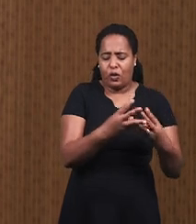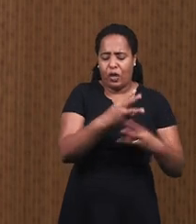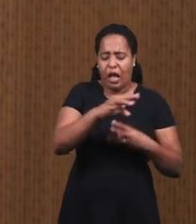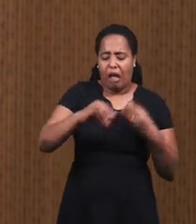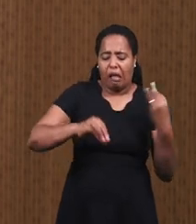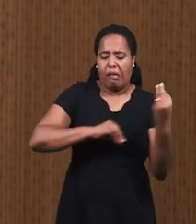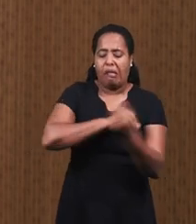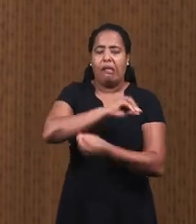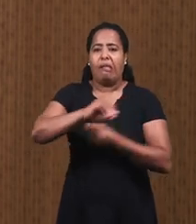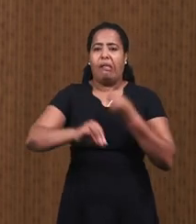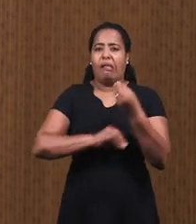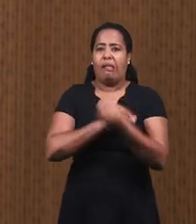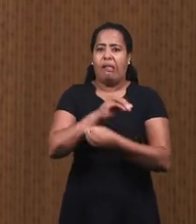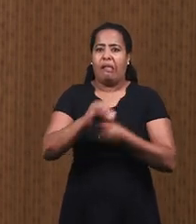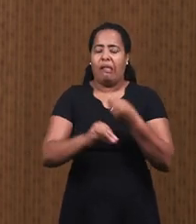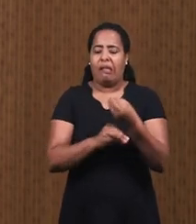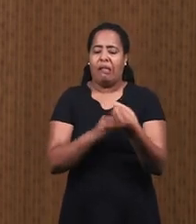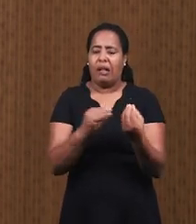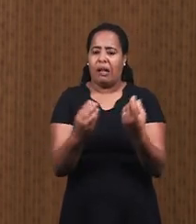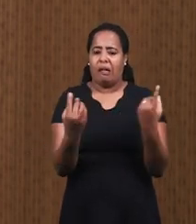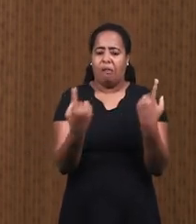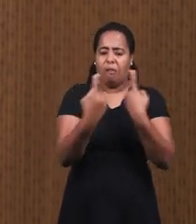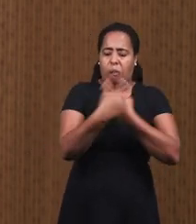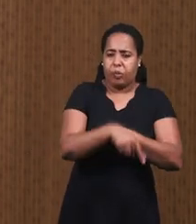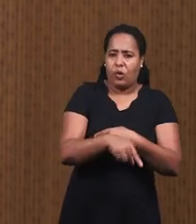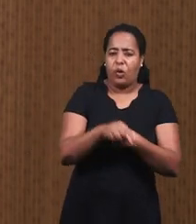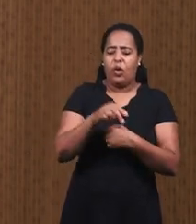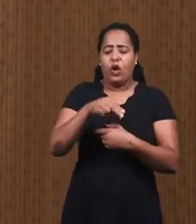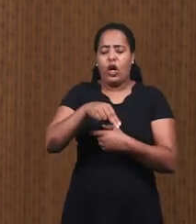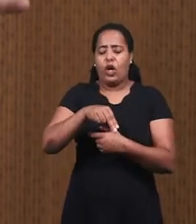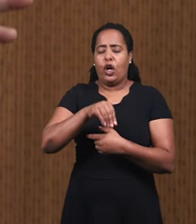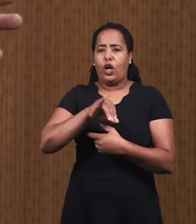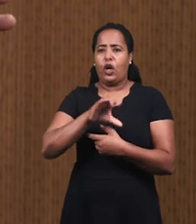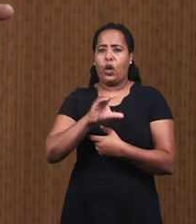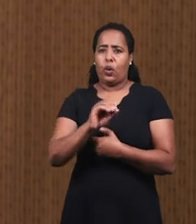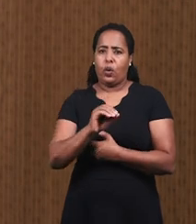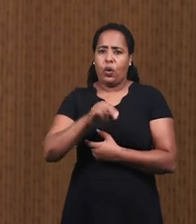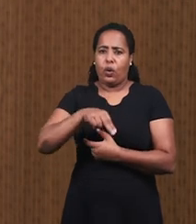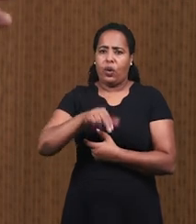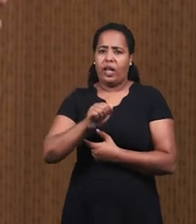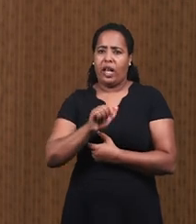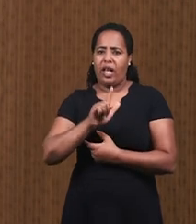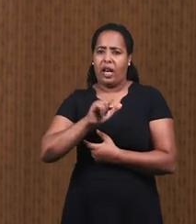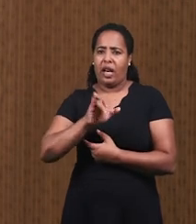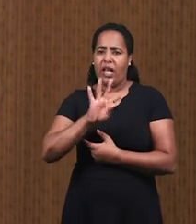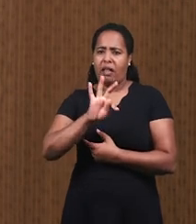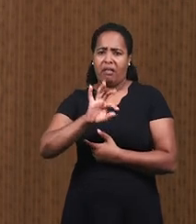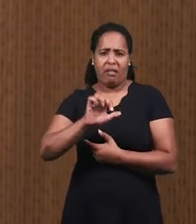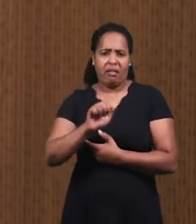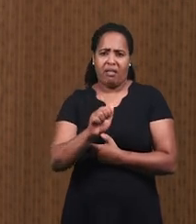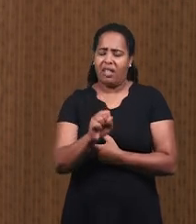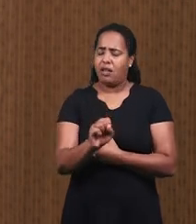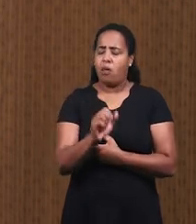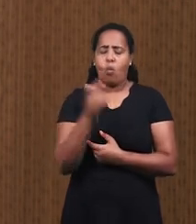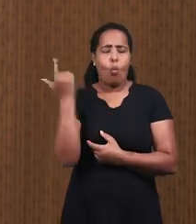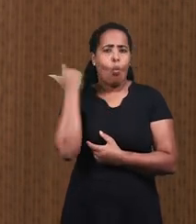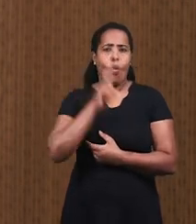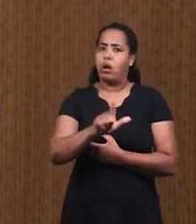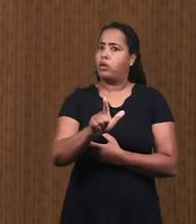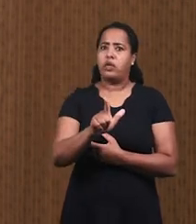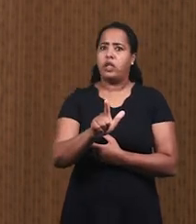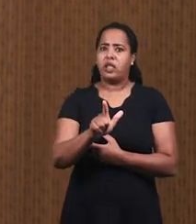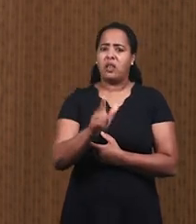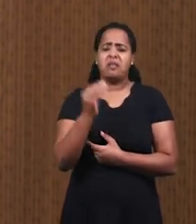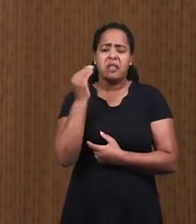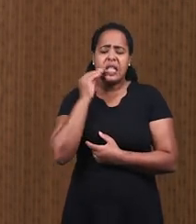Juifs au milieu. Il a essayé de faire l'opposition faite par les Nicolaïtes, tout cela en Éphèse. Il a essayé de décaractériser